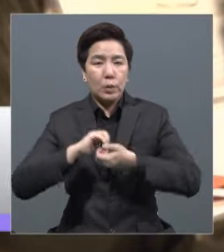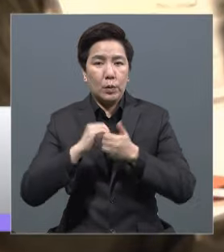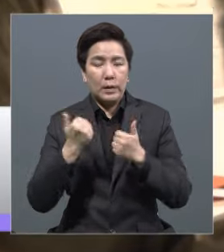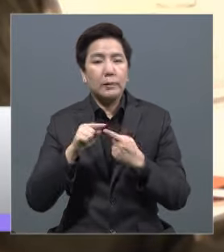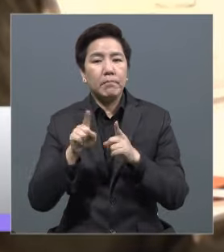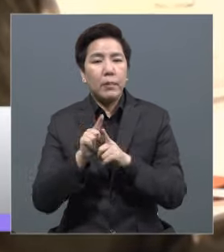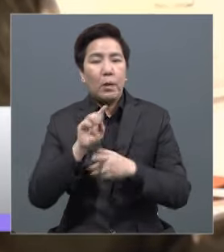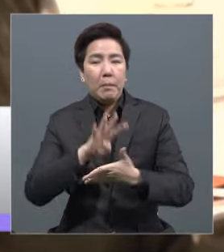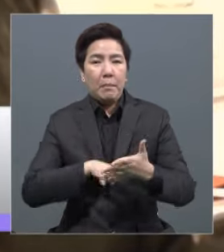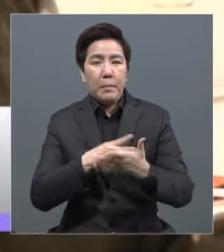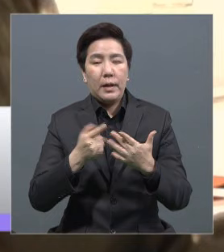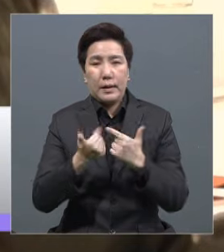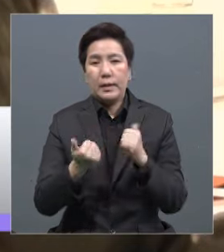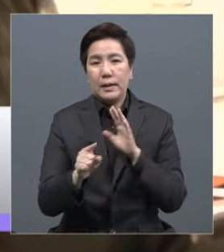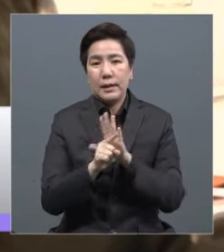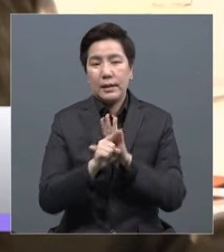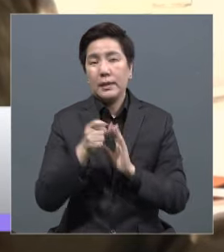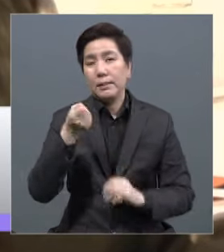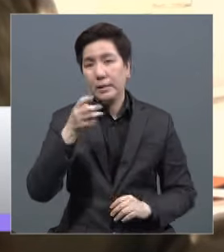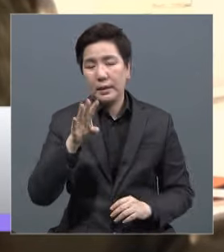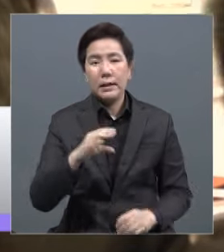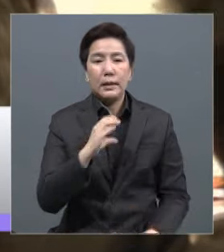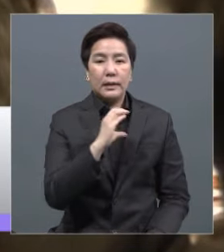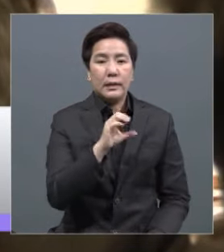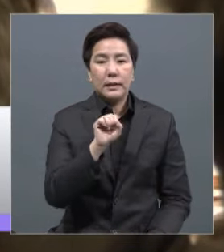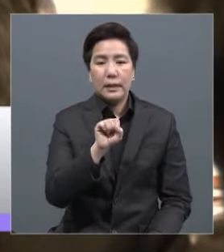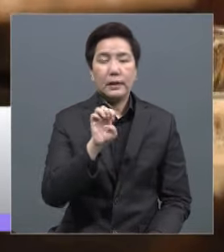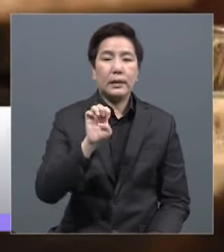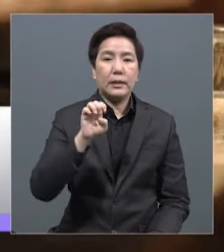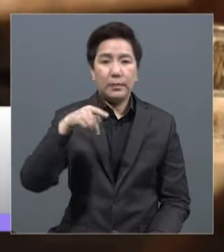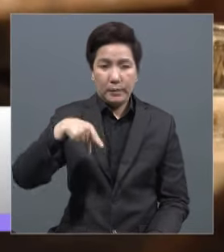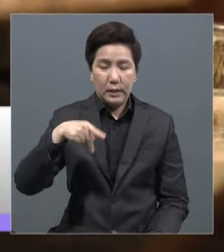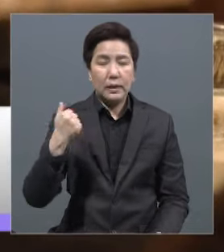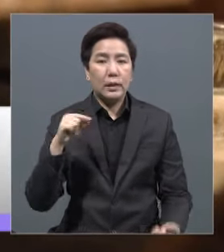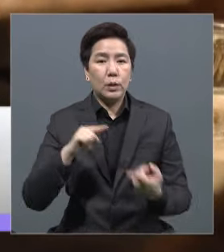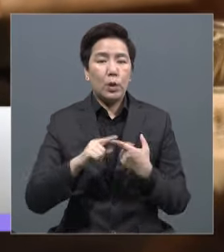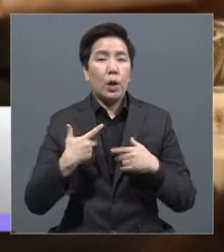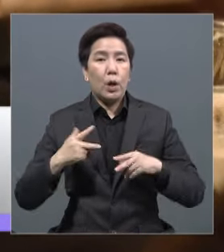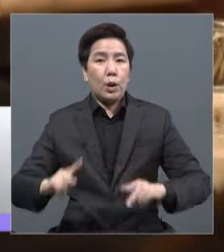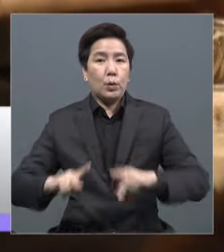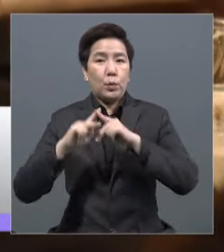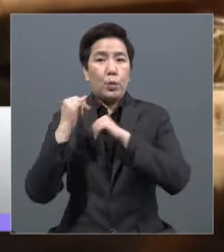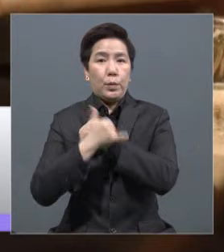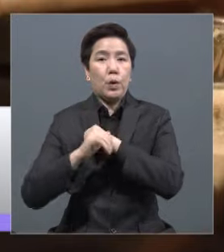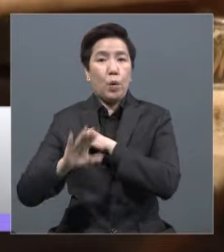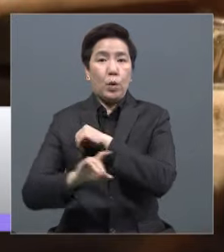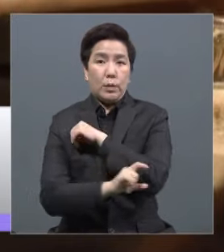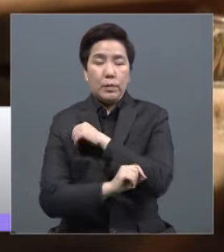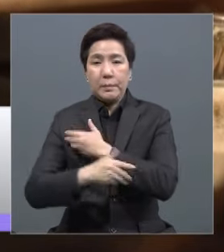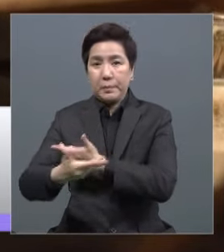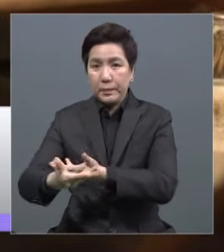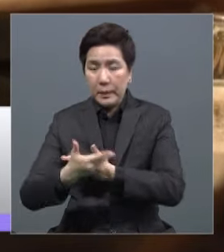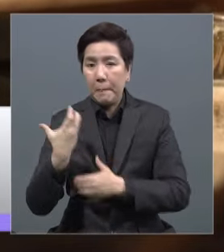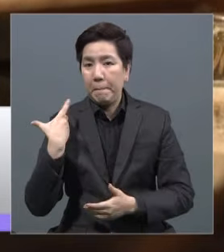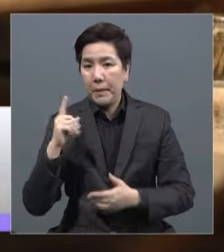pramครั้งที่ 14หรือว่า CSพร้อมกล่าวต้อนรับรัฐมนตรีว่าการกระทรวงการต่างประเทศสิงคโปร์ปลัด